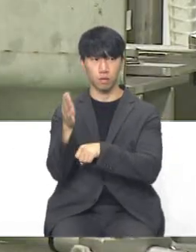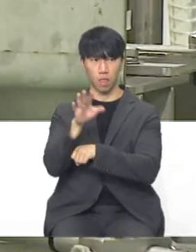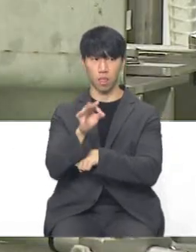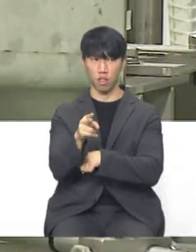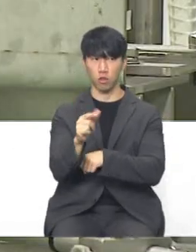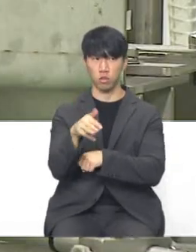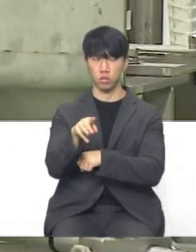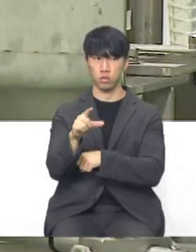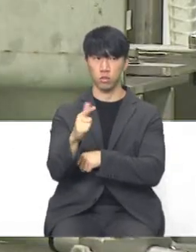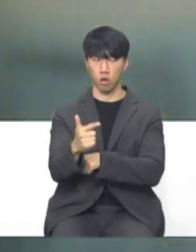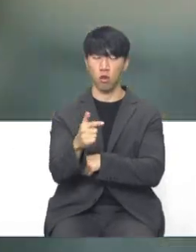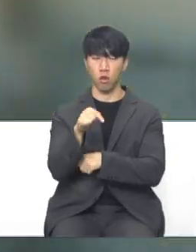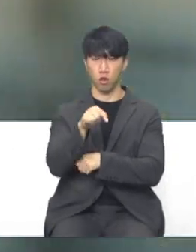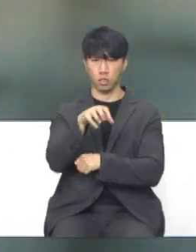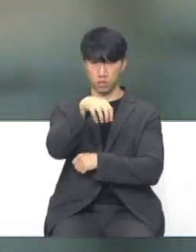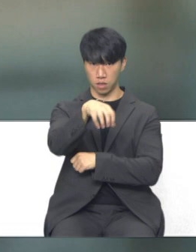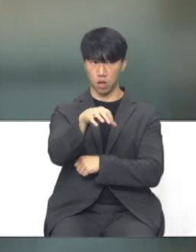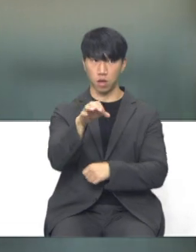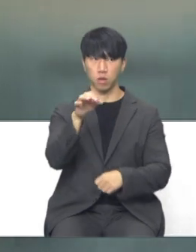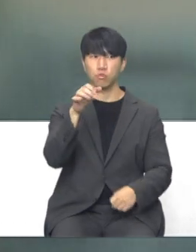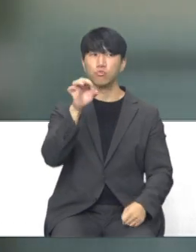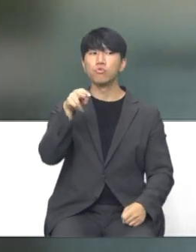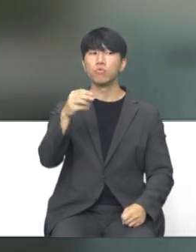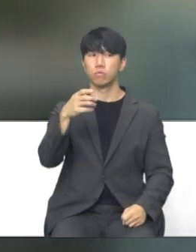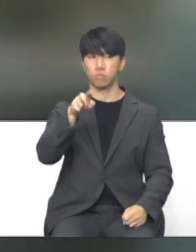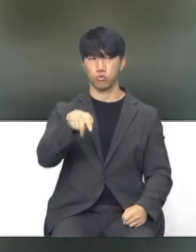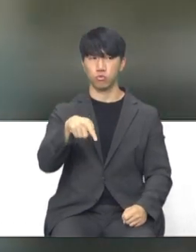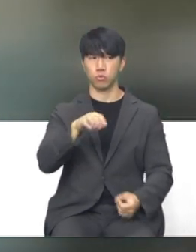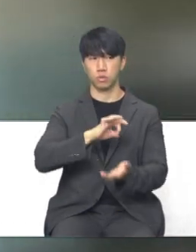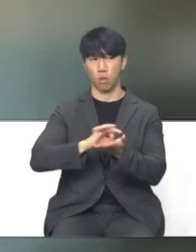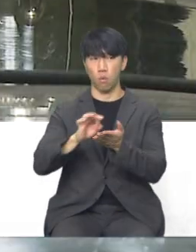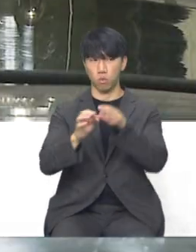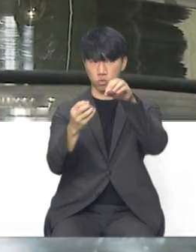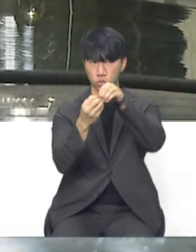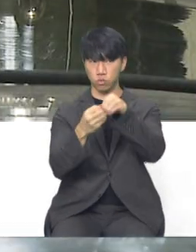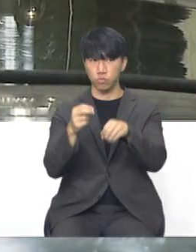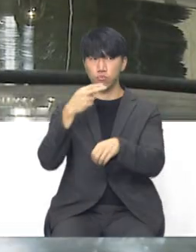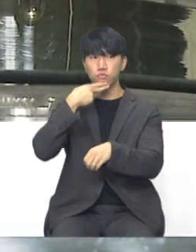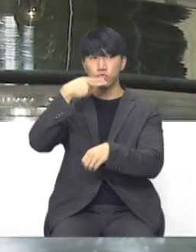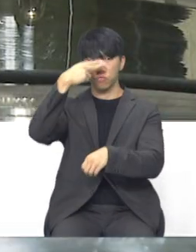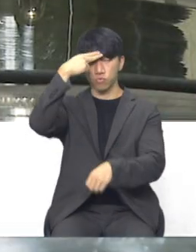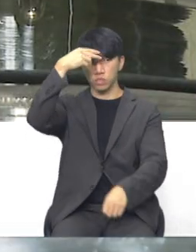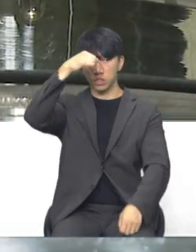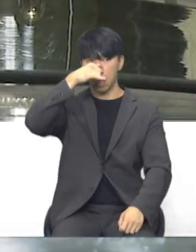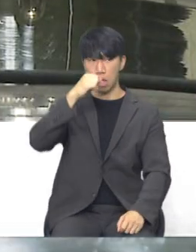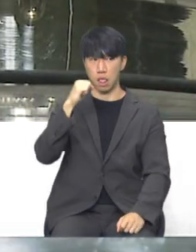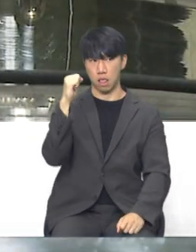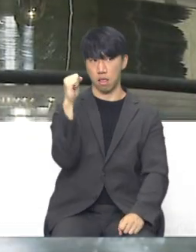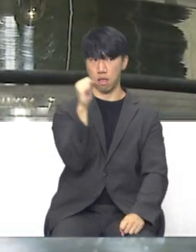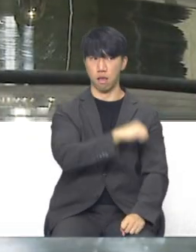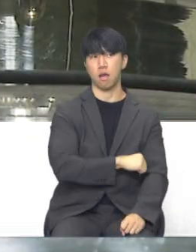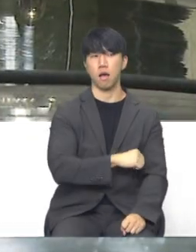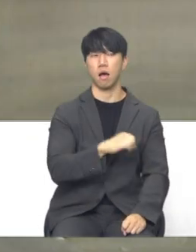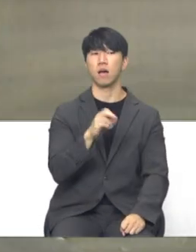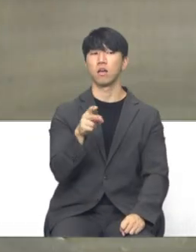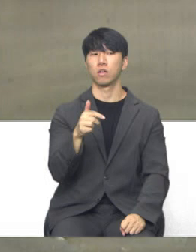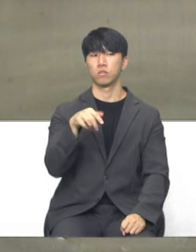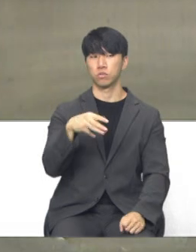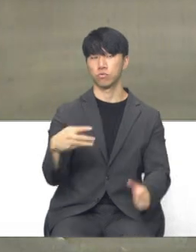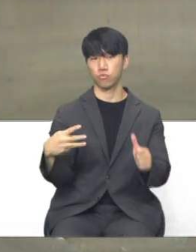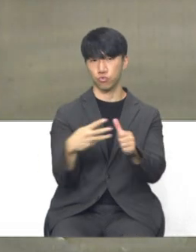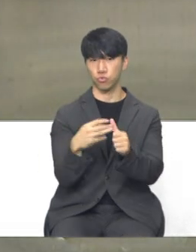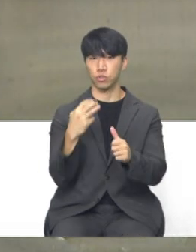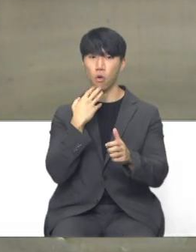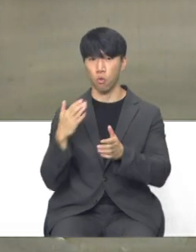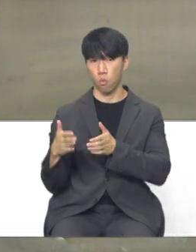연천에서 율무를 사용한 전통주 개발 니즈가 있는 것을 확인하고 그러면서 이제 연천군과